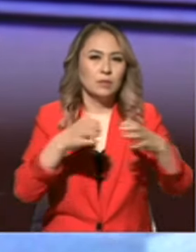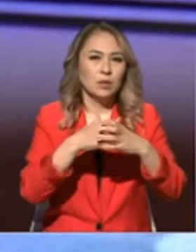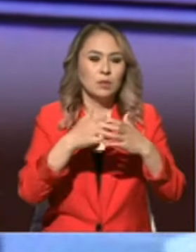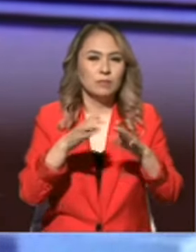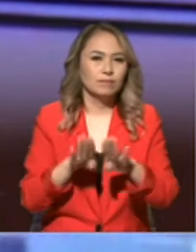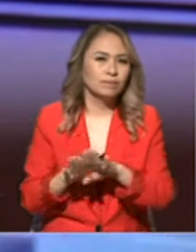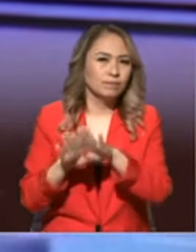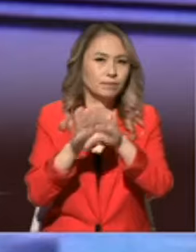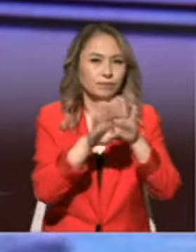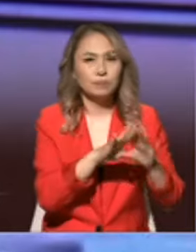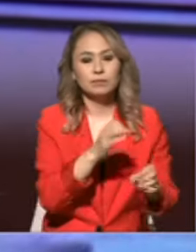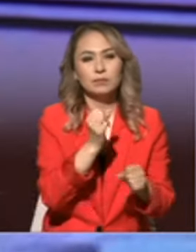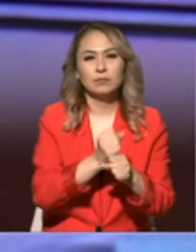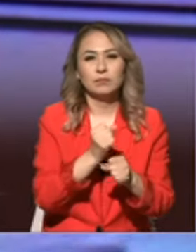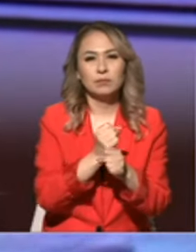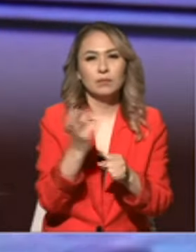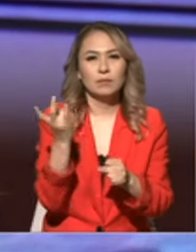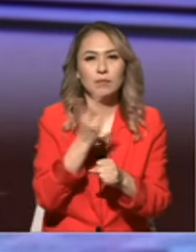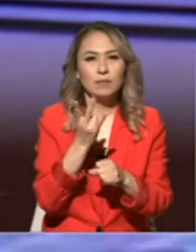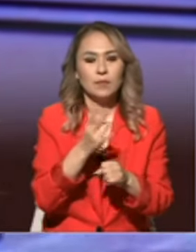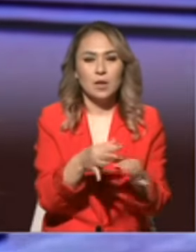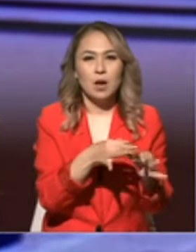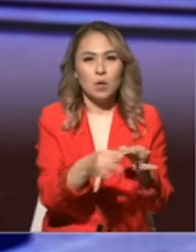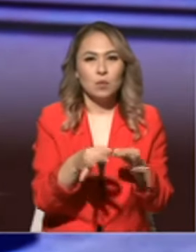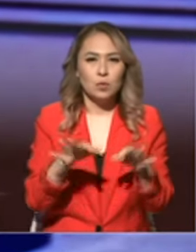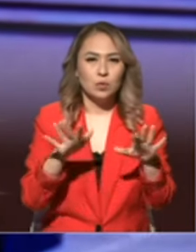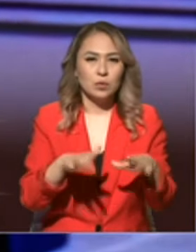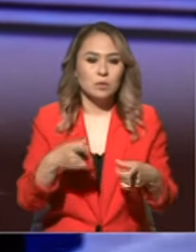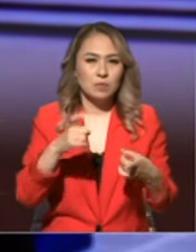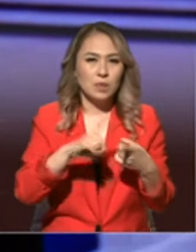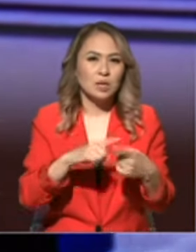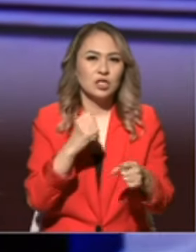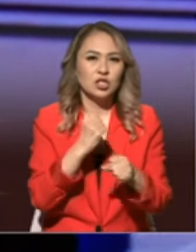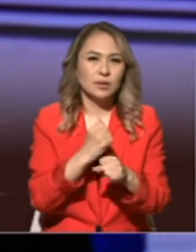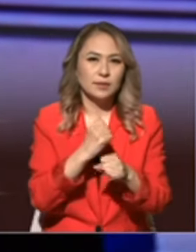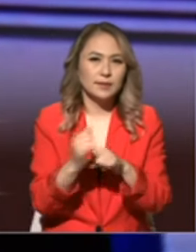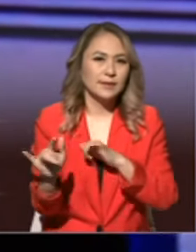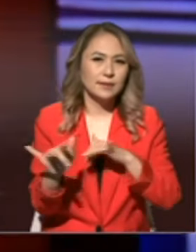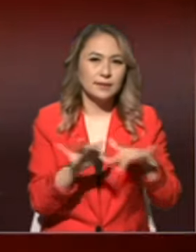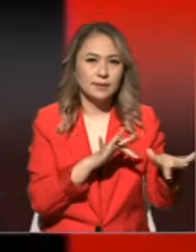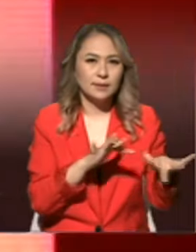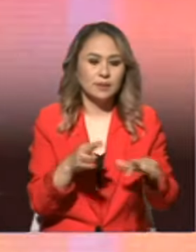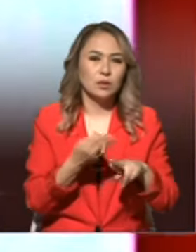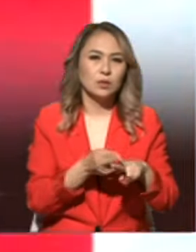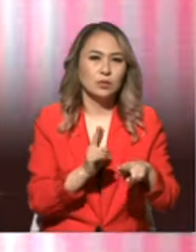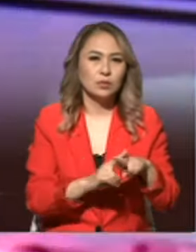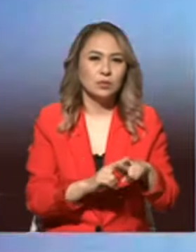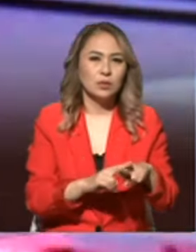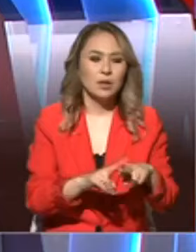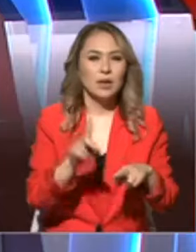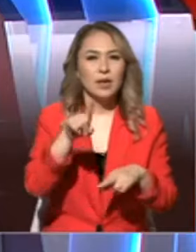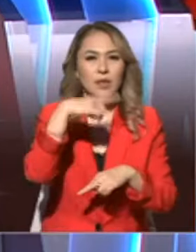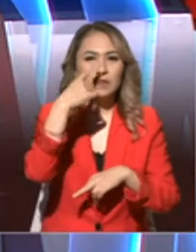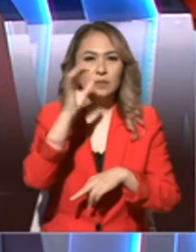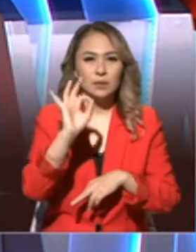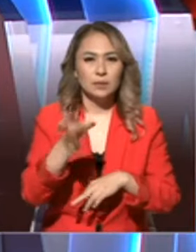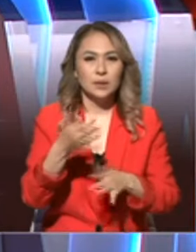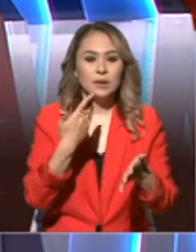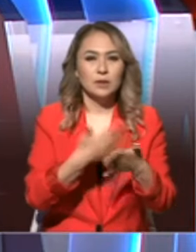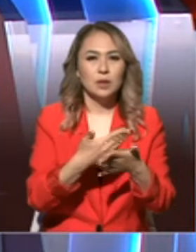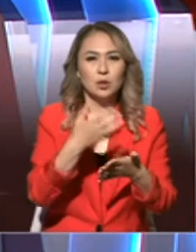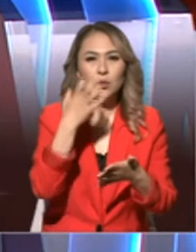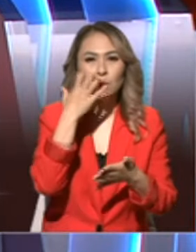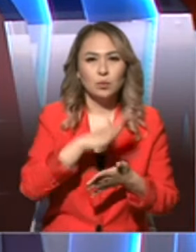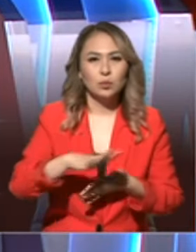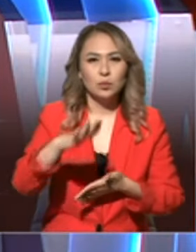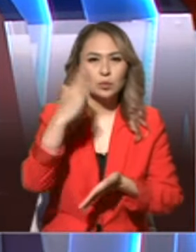орналастыру Қазақстанның территориясында, аумағында. Соған байланысты жасалатын істер. Иә, жаңа сіз өзіңіз дұрыс айтып кеттіңіз. Сол